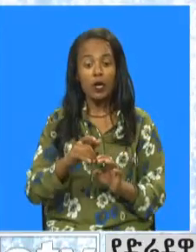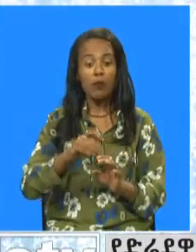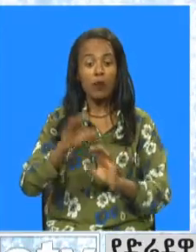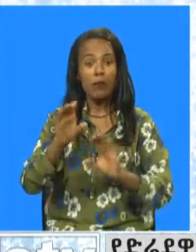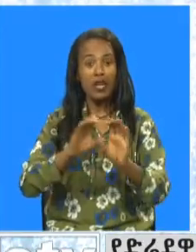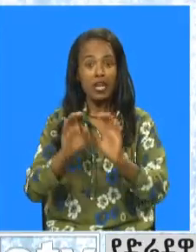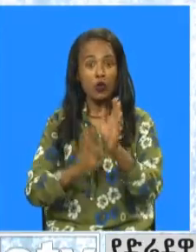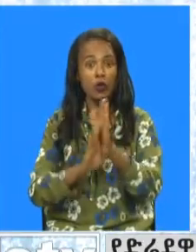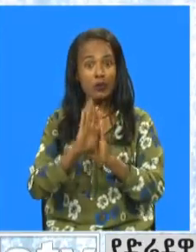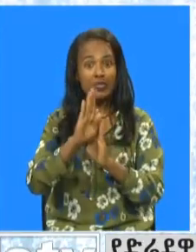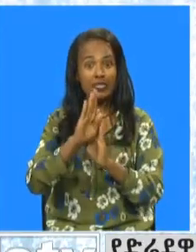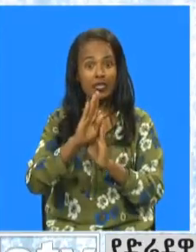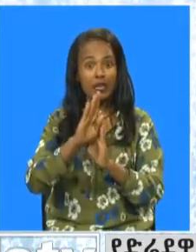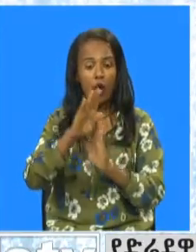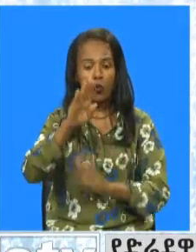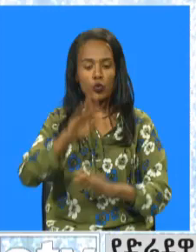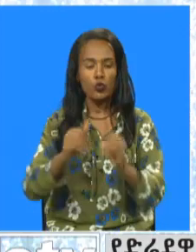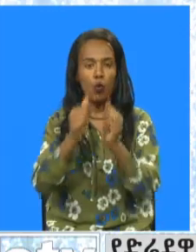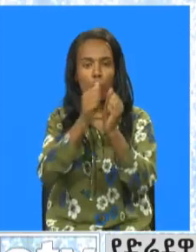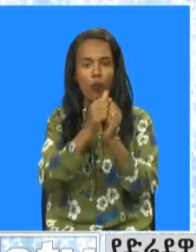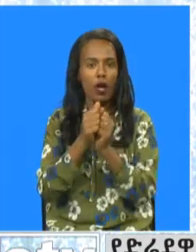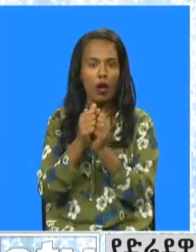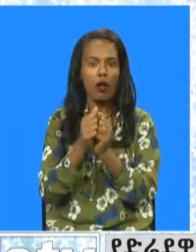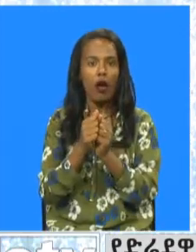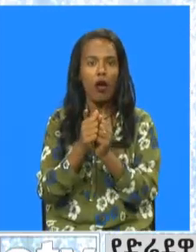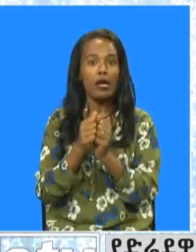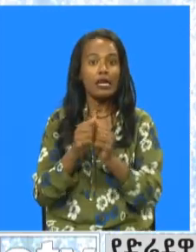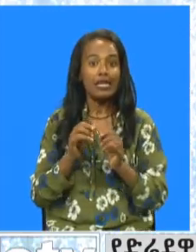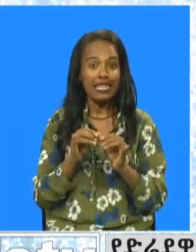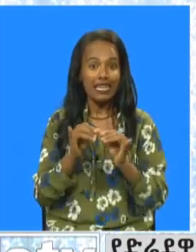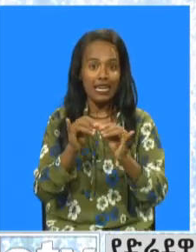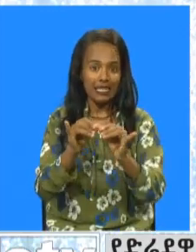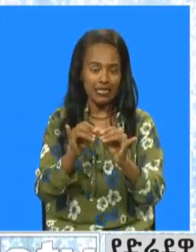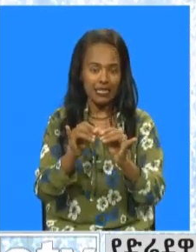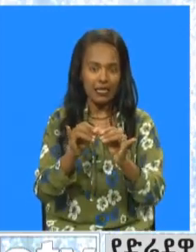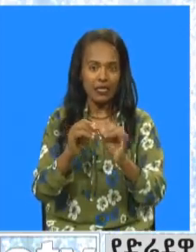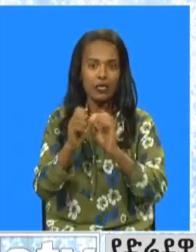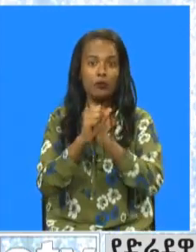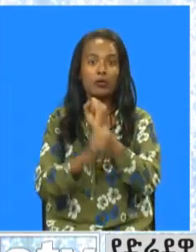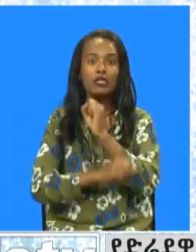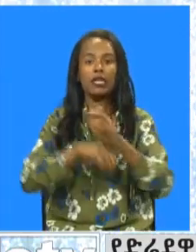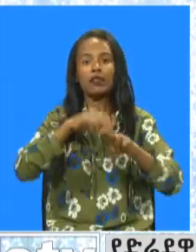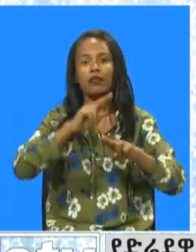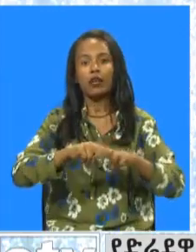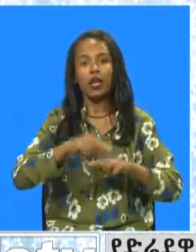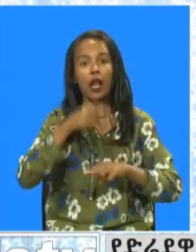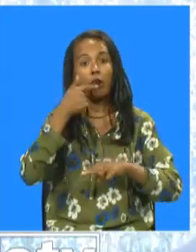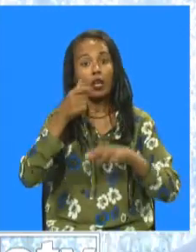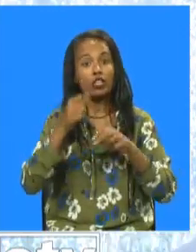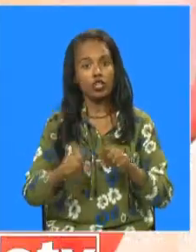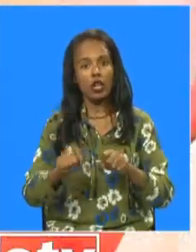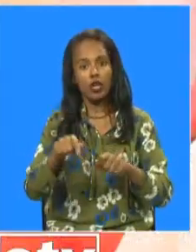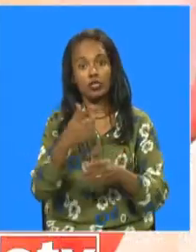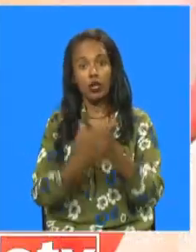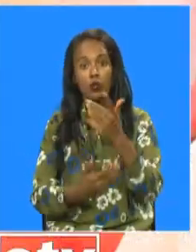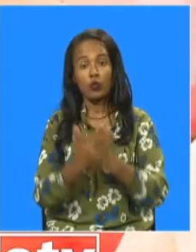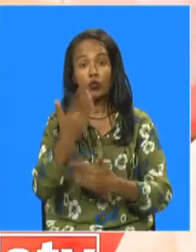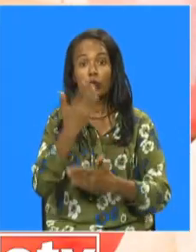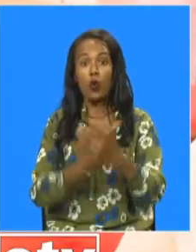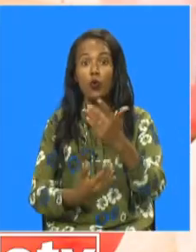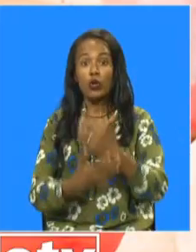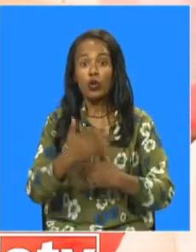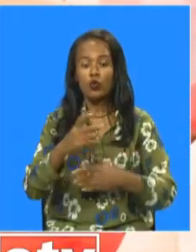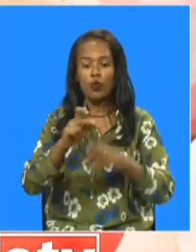በመናደርገው ለብልጽግና ጉዞ በጋራ ለንጓዝ መሰረት ጥለናል ማለት ይችላል የዛሬው ውይይት።